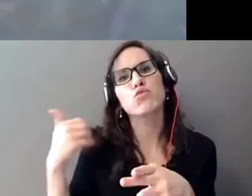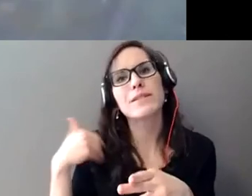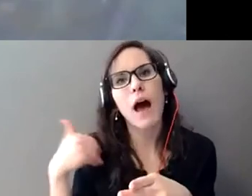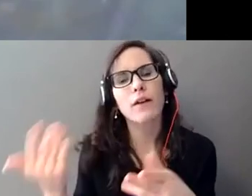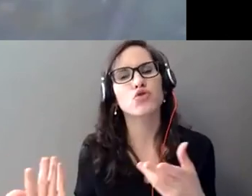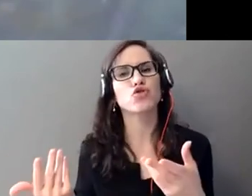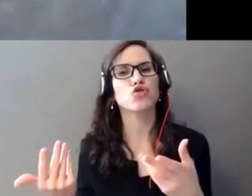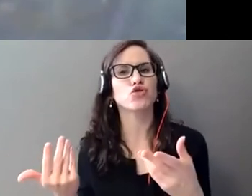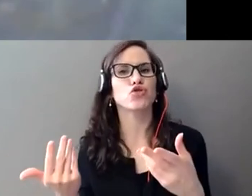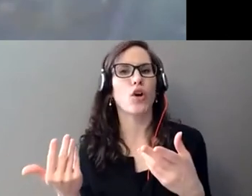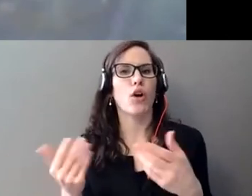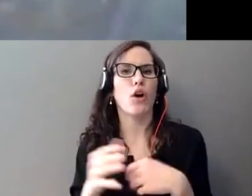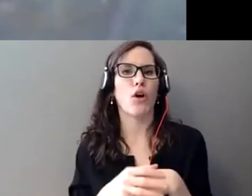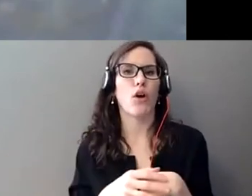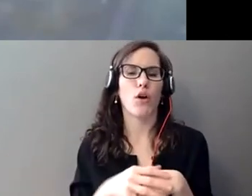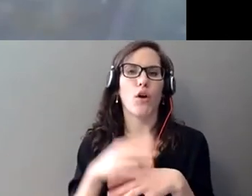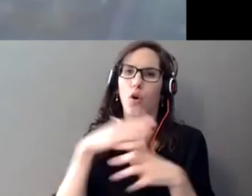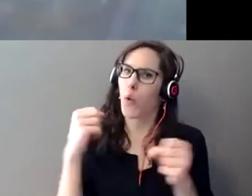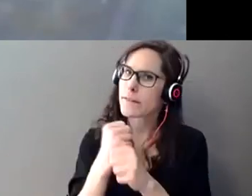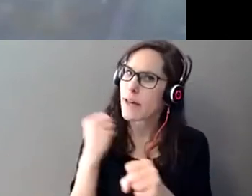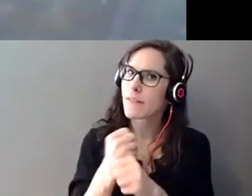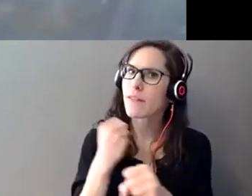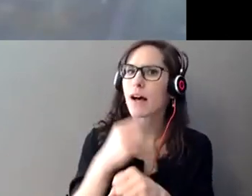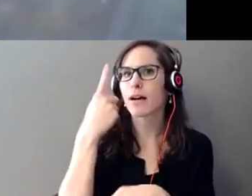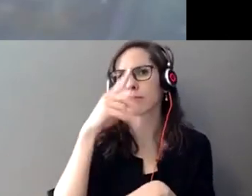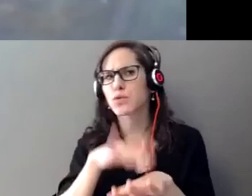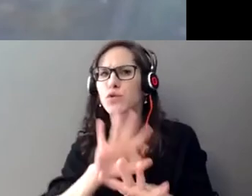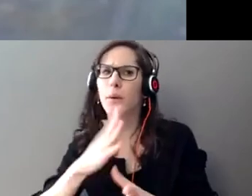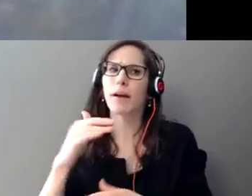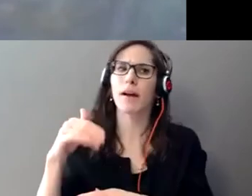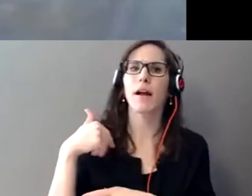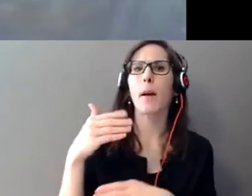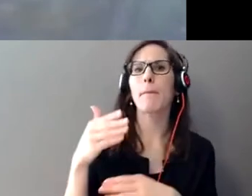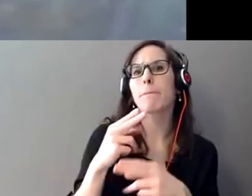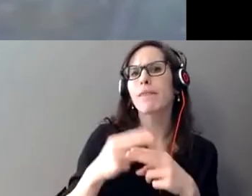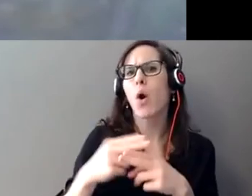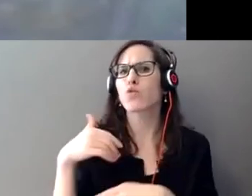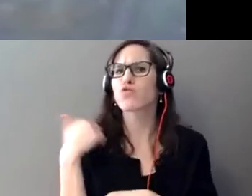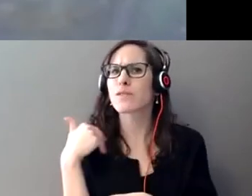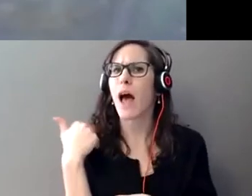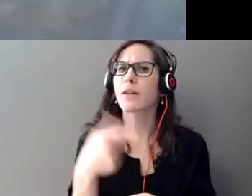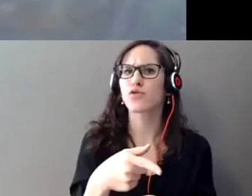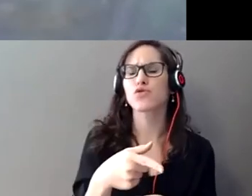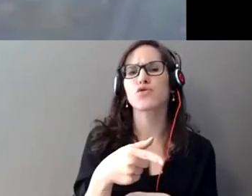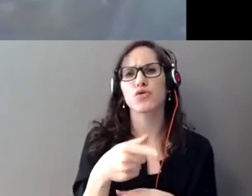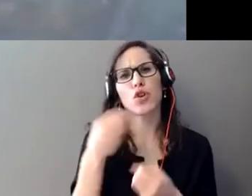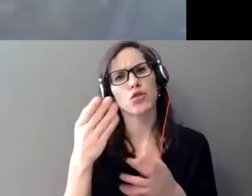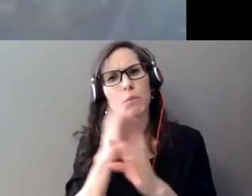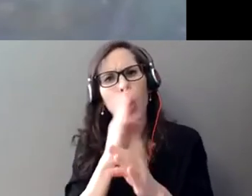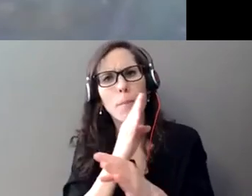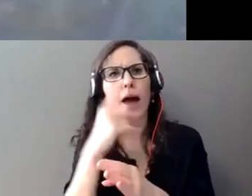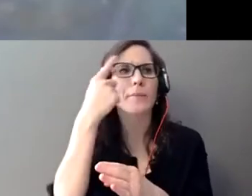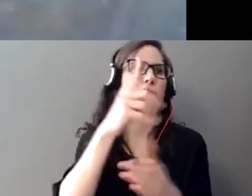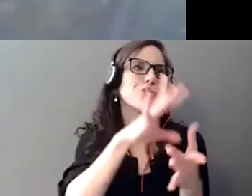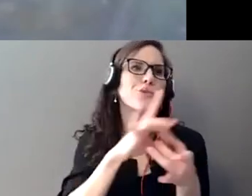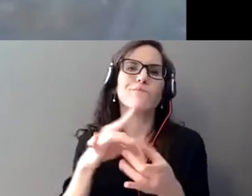on a eu tout un travail sur l'utilisation du prénom d'usage qui pose des problèmes en matière de voilà d'inscription